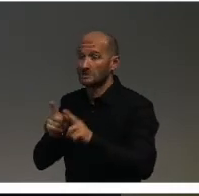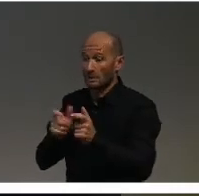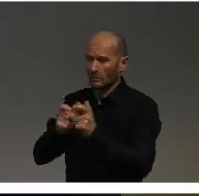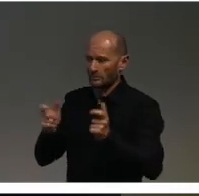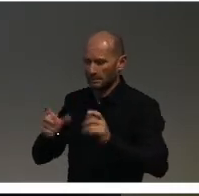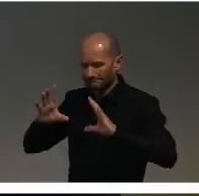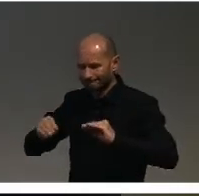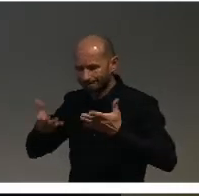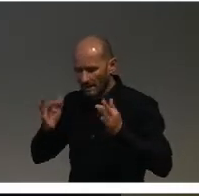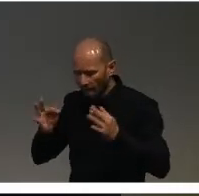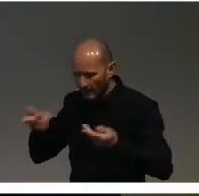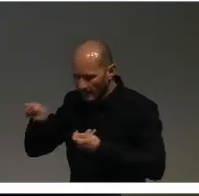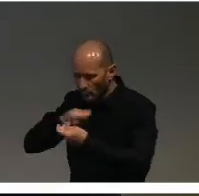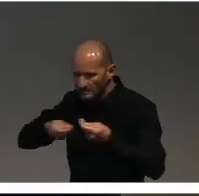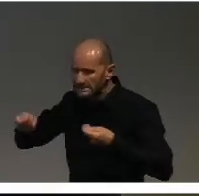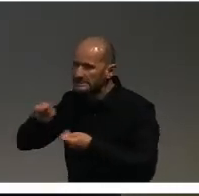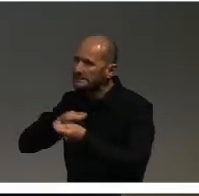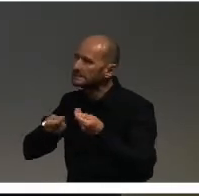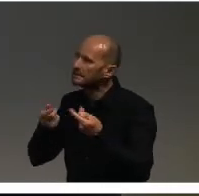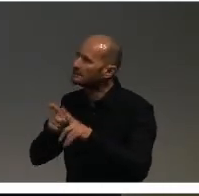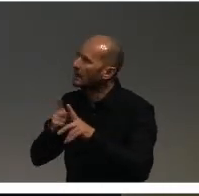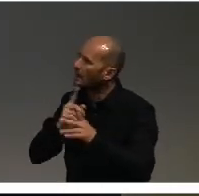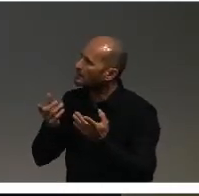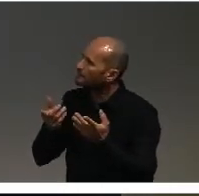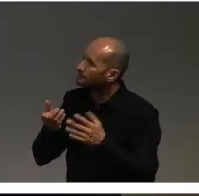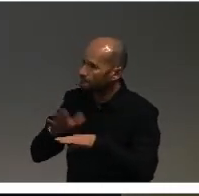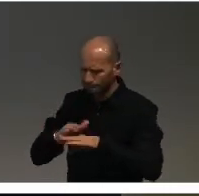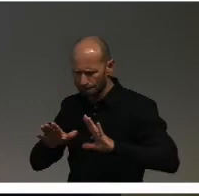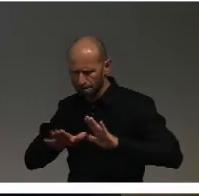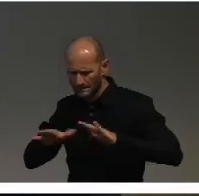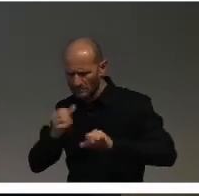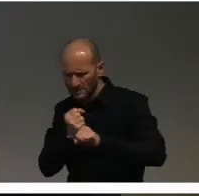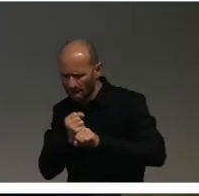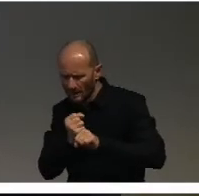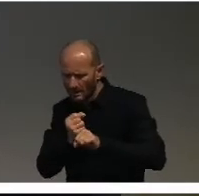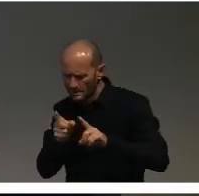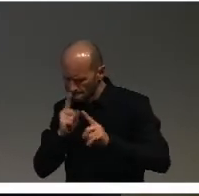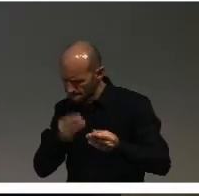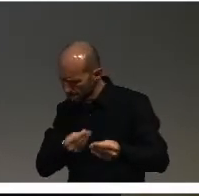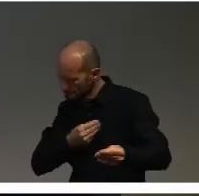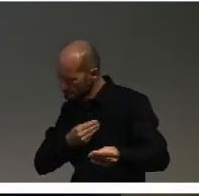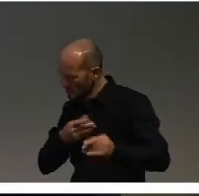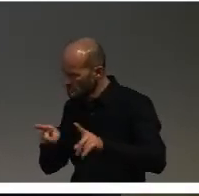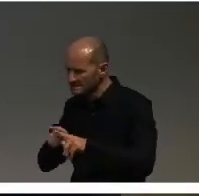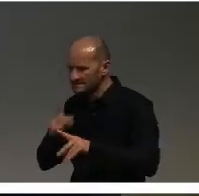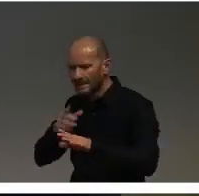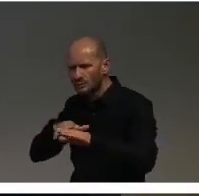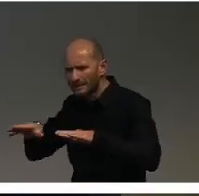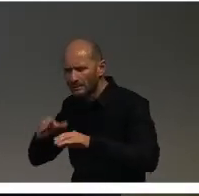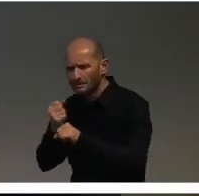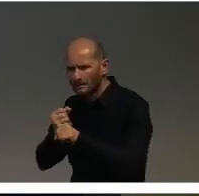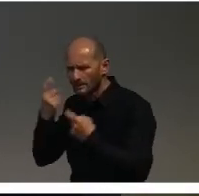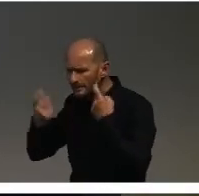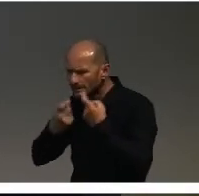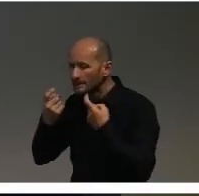répercussions sur les expositions, sur la manière de travailler et donc in fine sur les expositions professionnelles. Ça a aussi engagé un certain